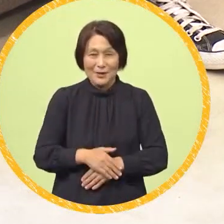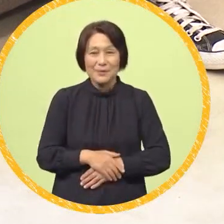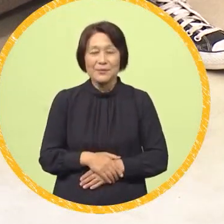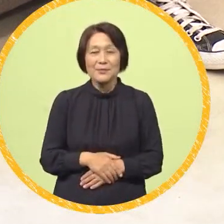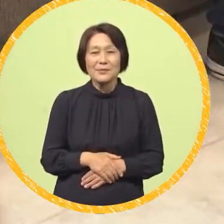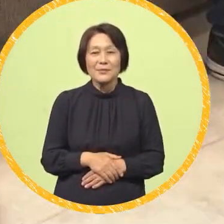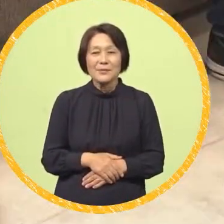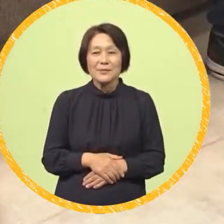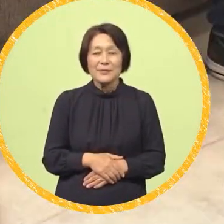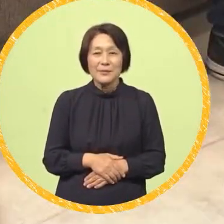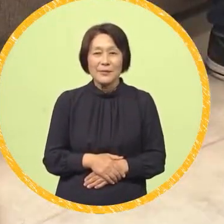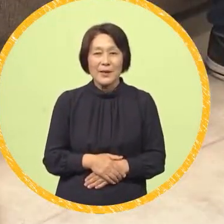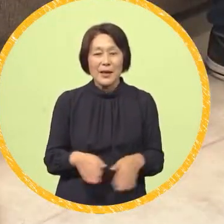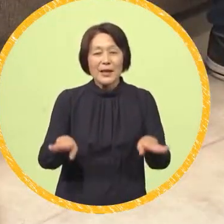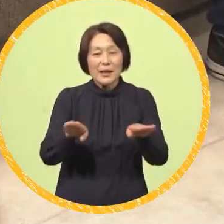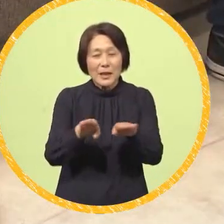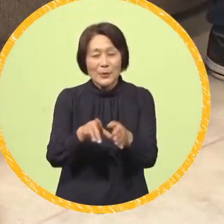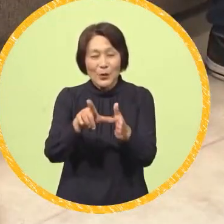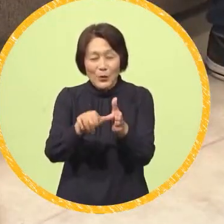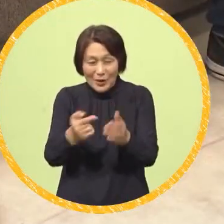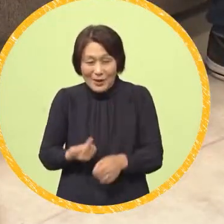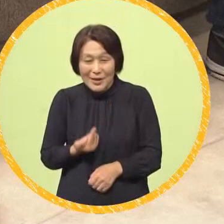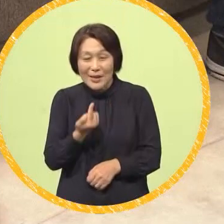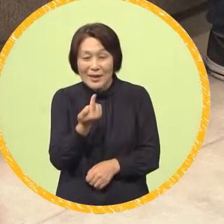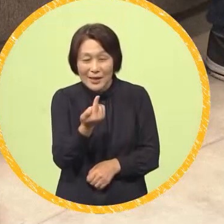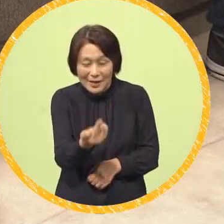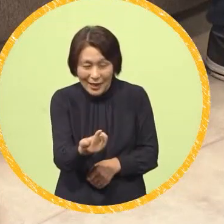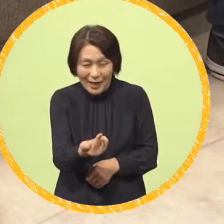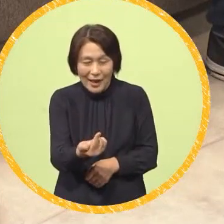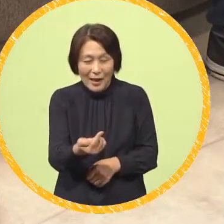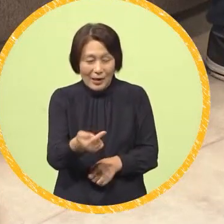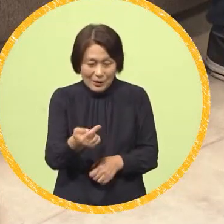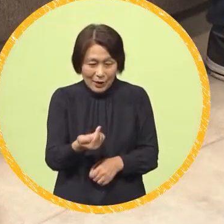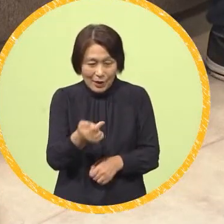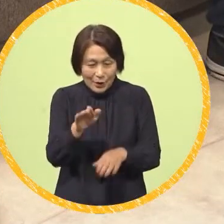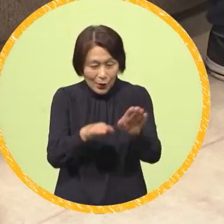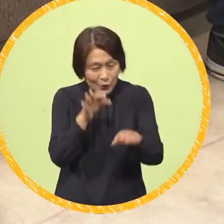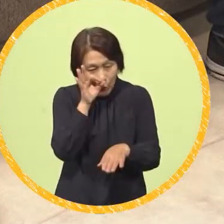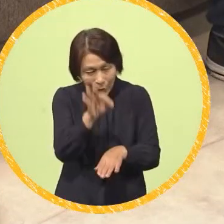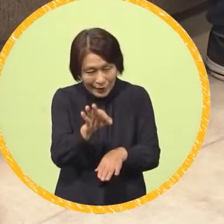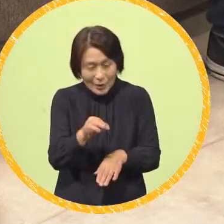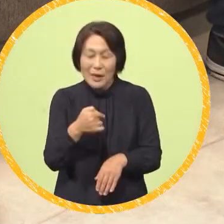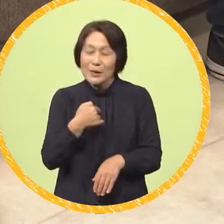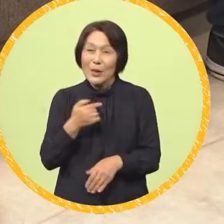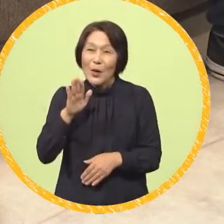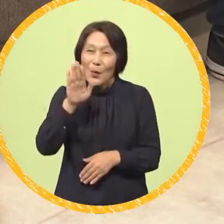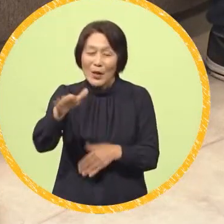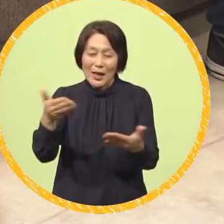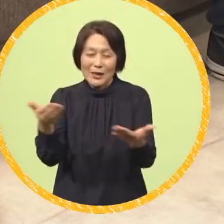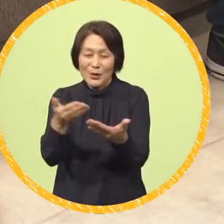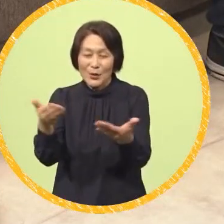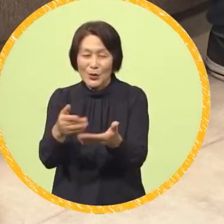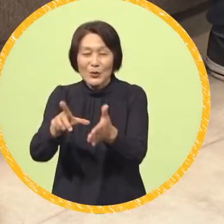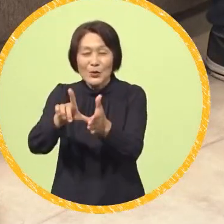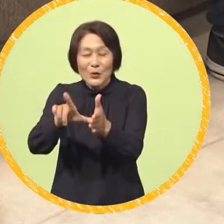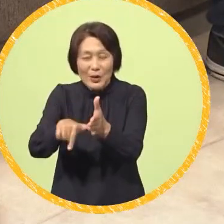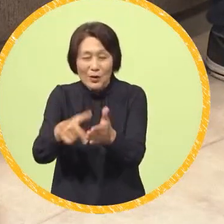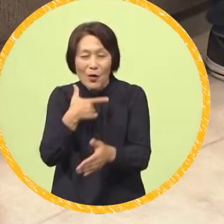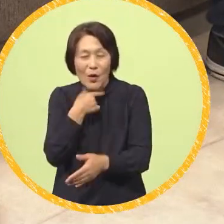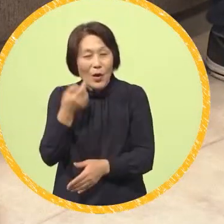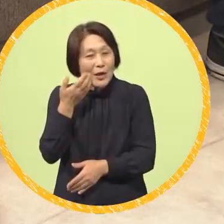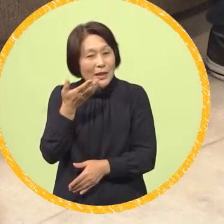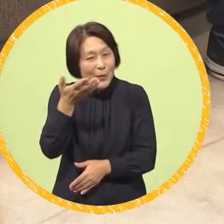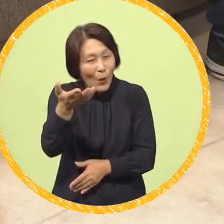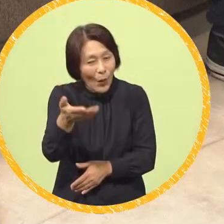ですけど、 休みの日に来てる姿っていうのが、自分がこれから仕事をしていく上でやっぱり希望の一つかなっ